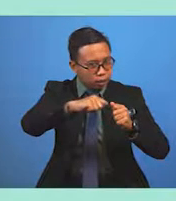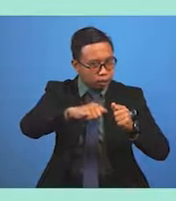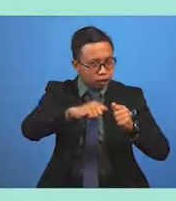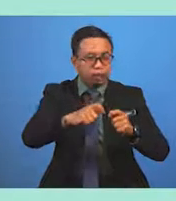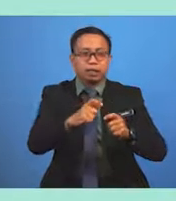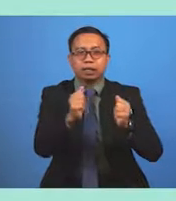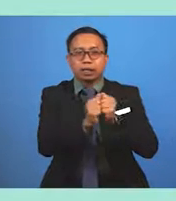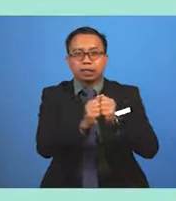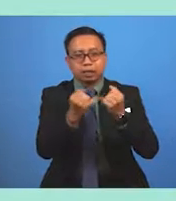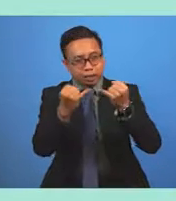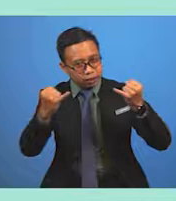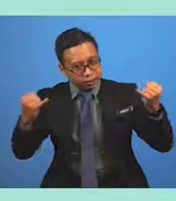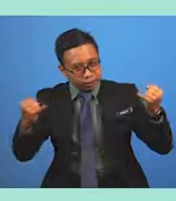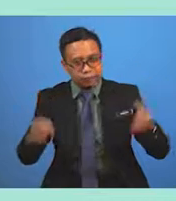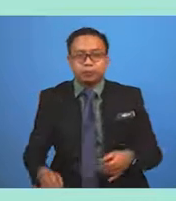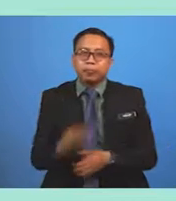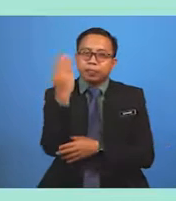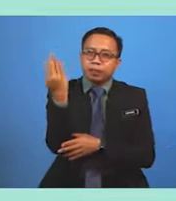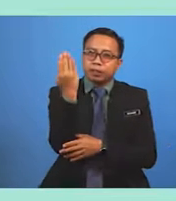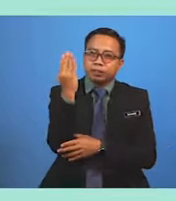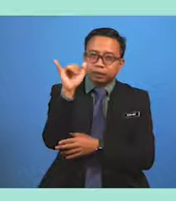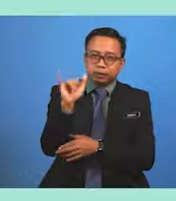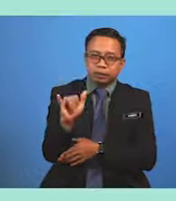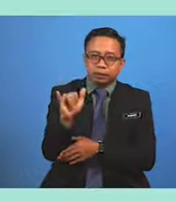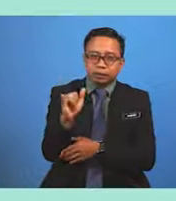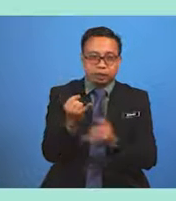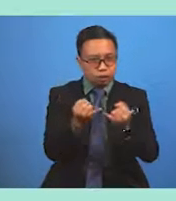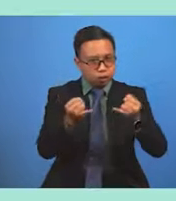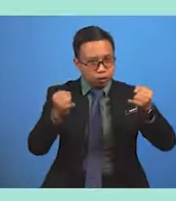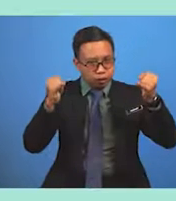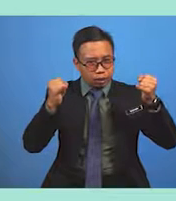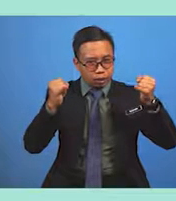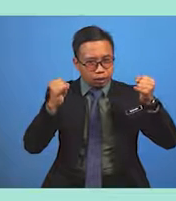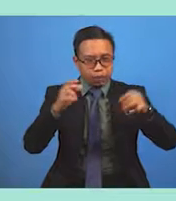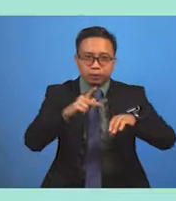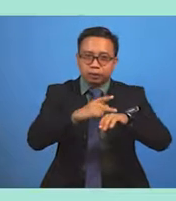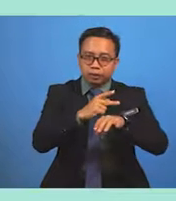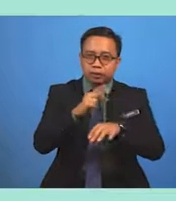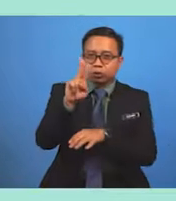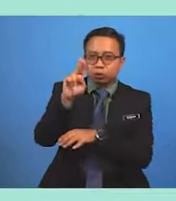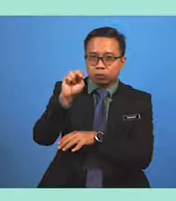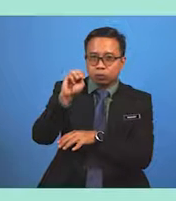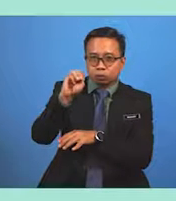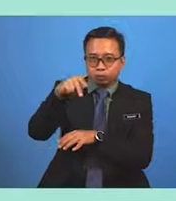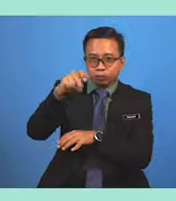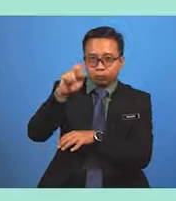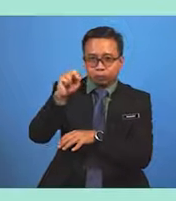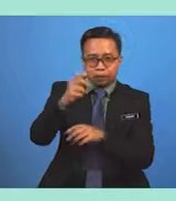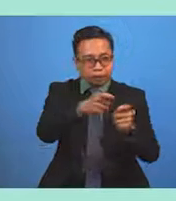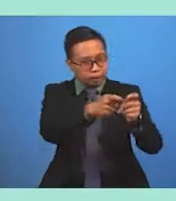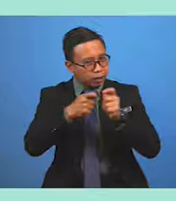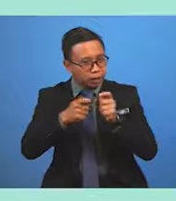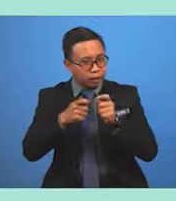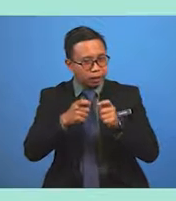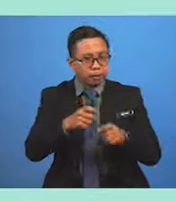tali. Pada kebiasaannya, jerat ini dipasang bersama umpan bagi menarik minat